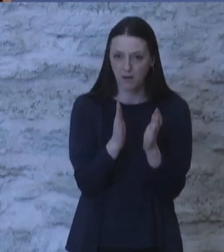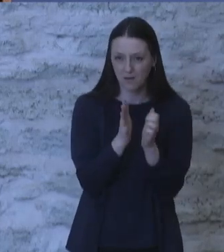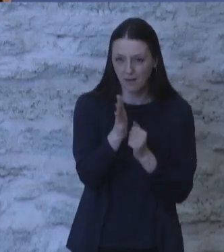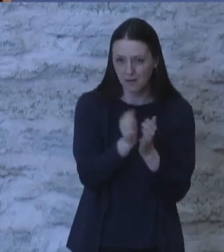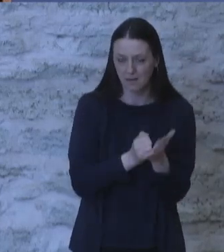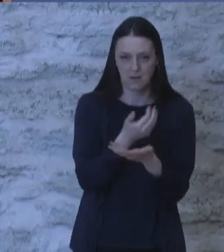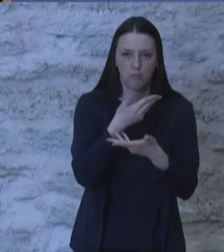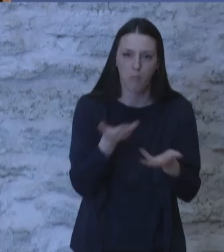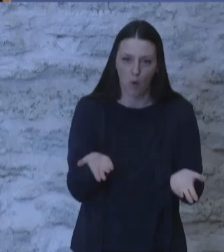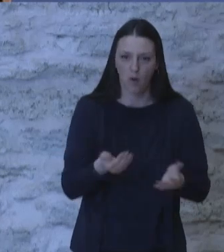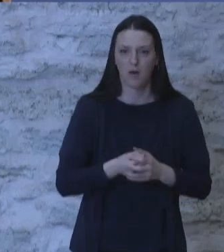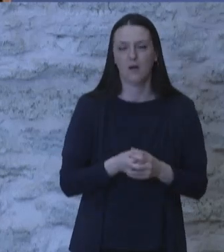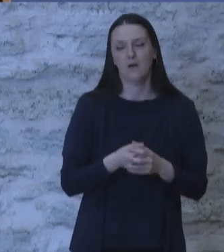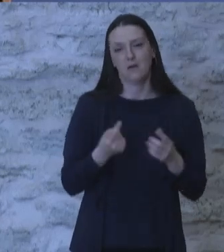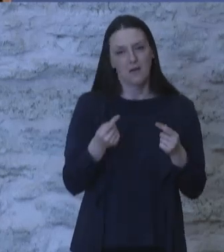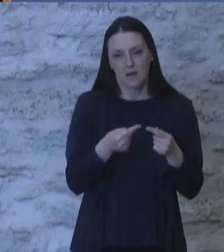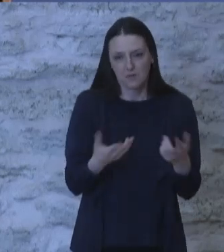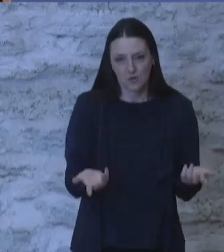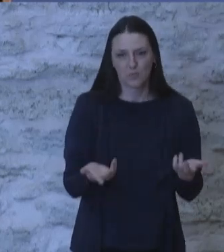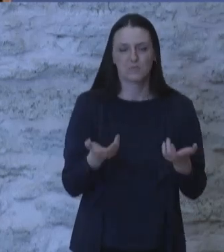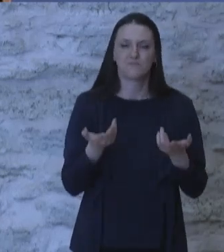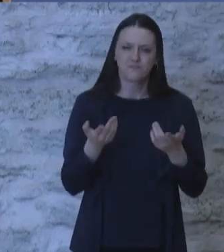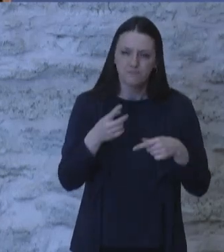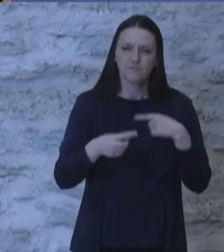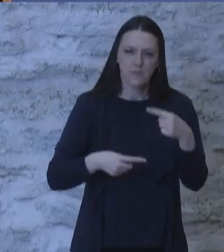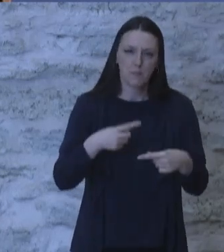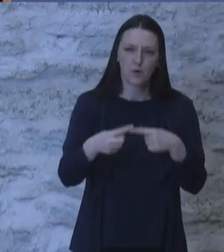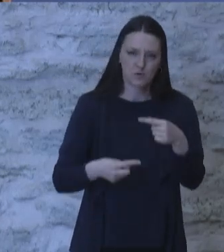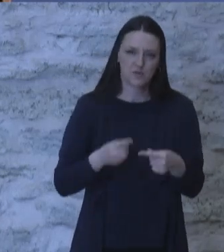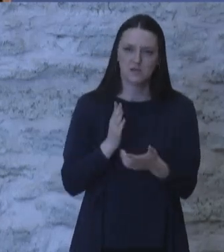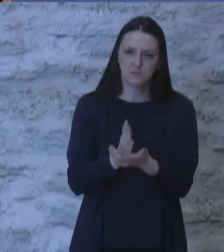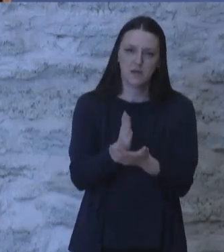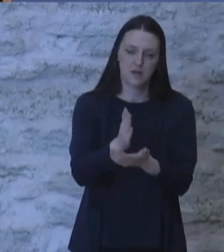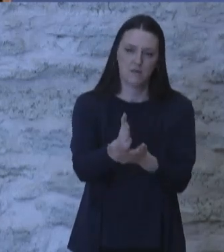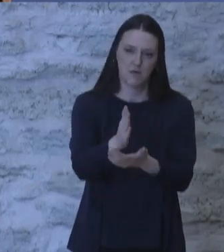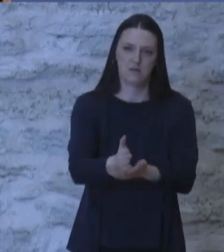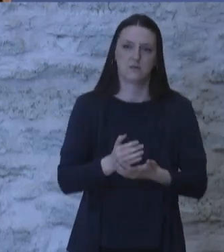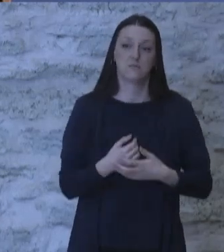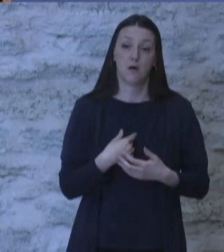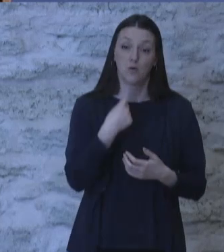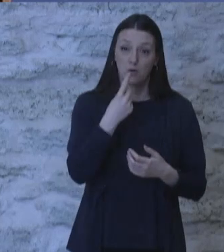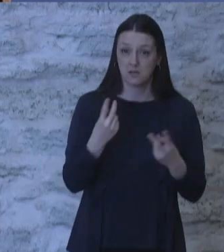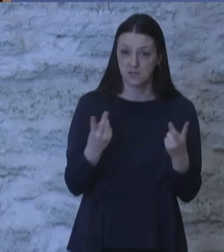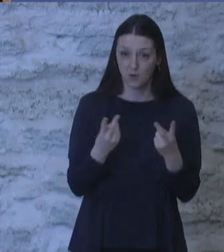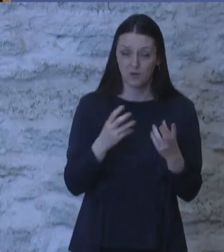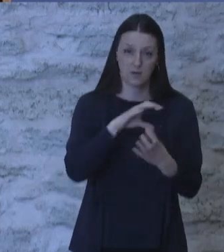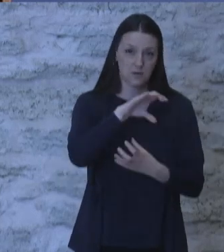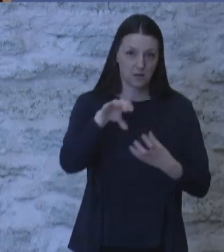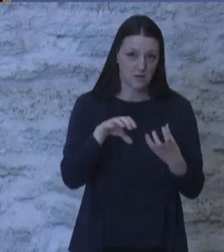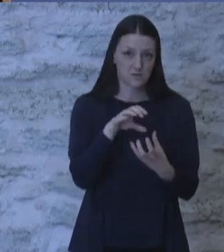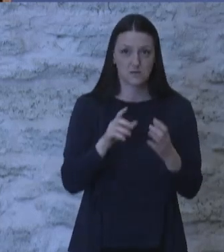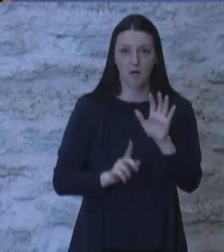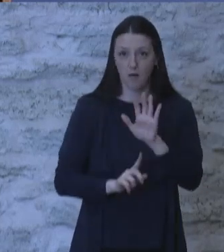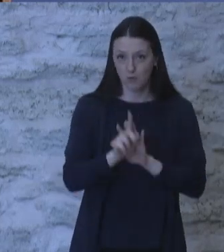see on olnud pidev protsess, ma ütleks nii, et selle kriisi alguses peale,